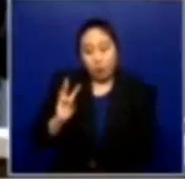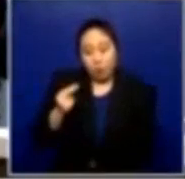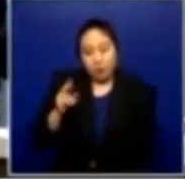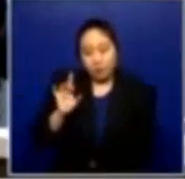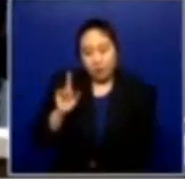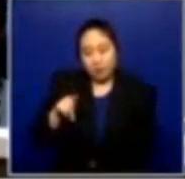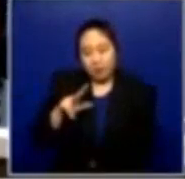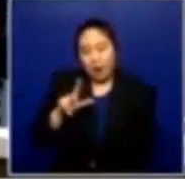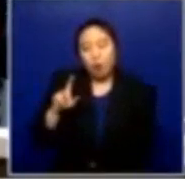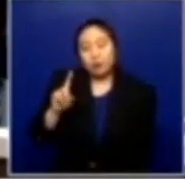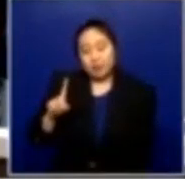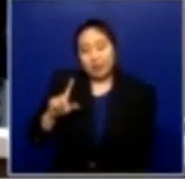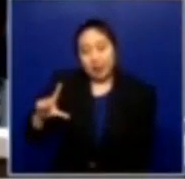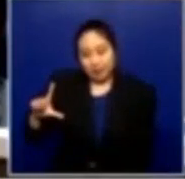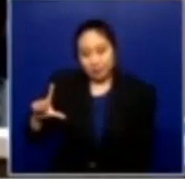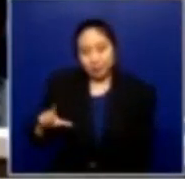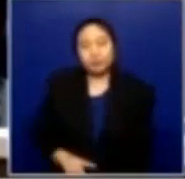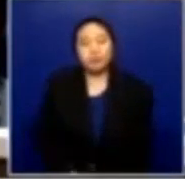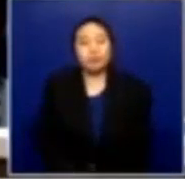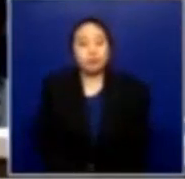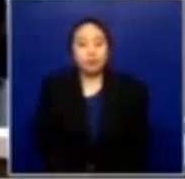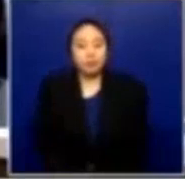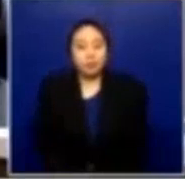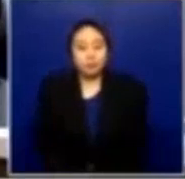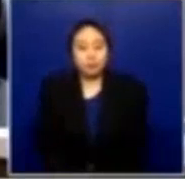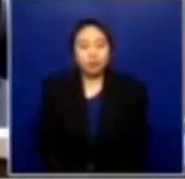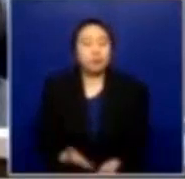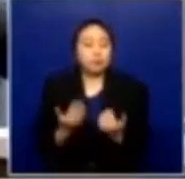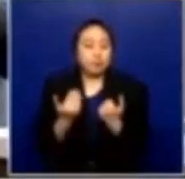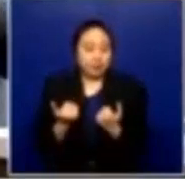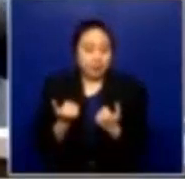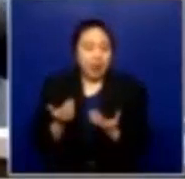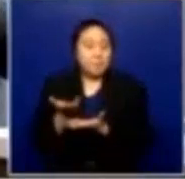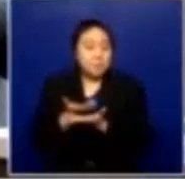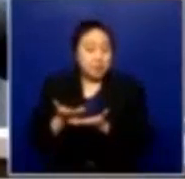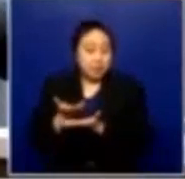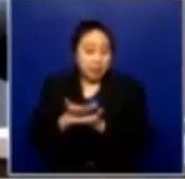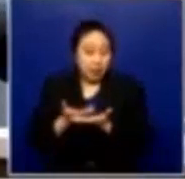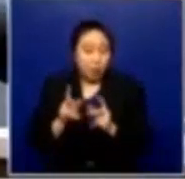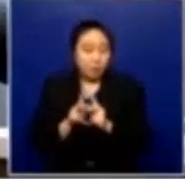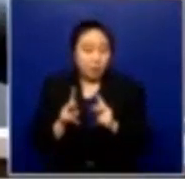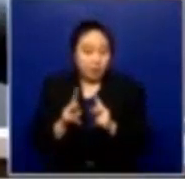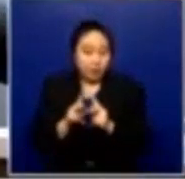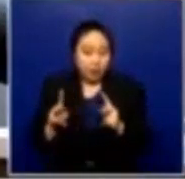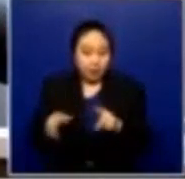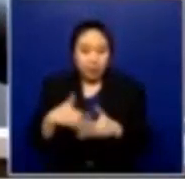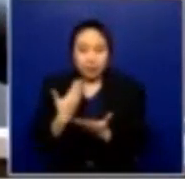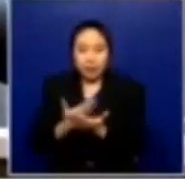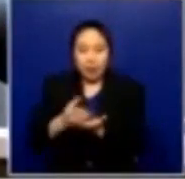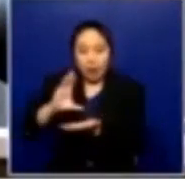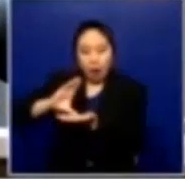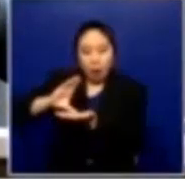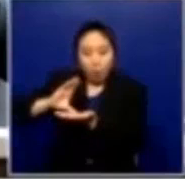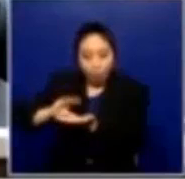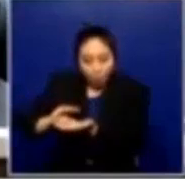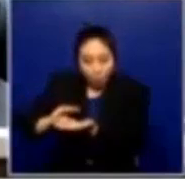268,501 ล้านบาทครับท่านประธานครับการพิจารณาของกรรมธิการในการปรับลดงบประมาณผมแปลกใ